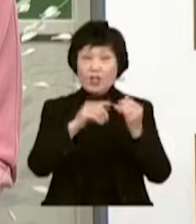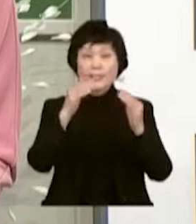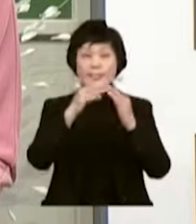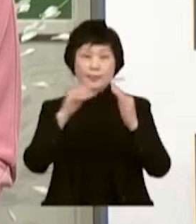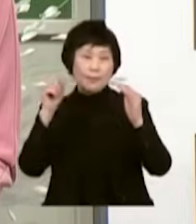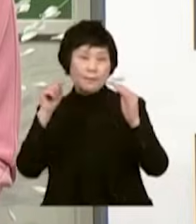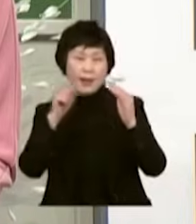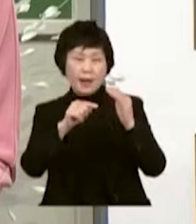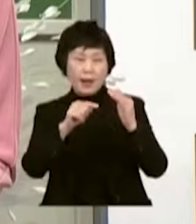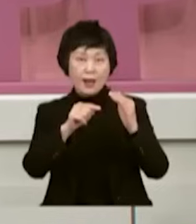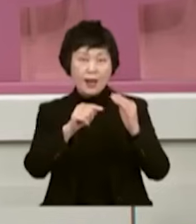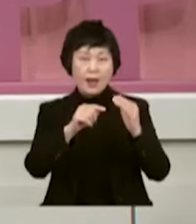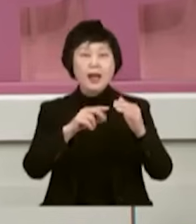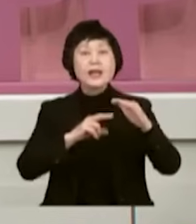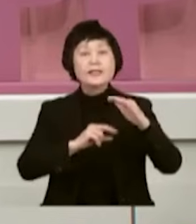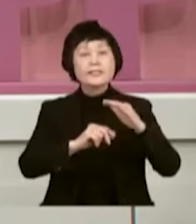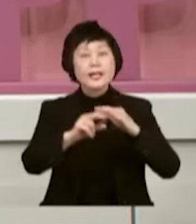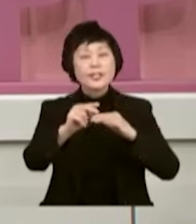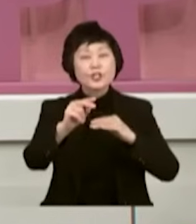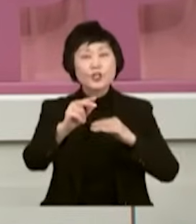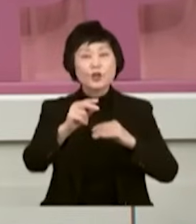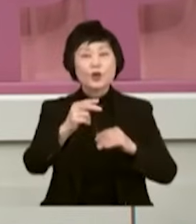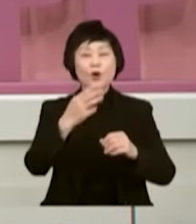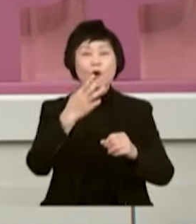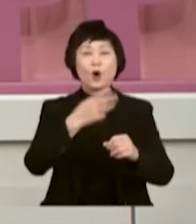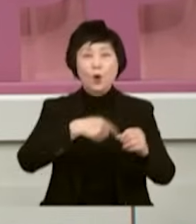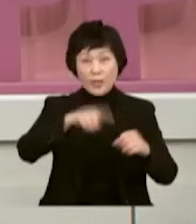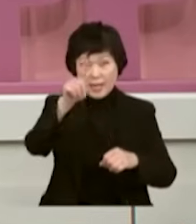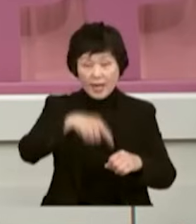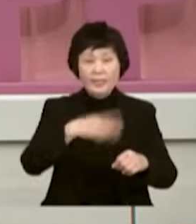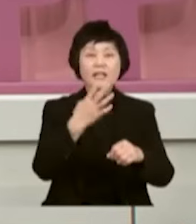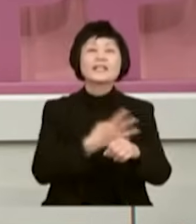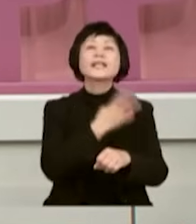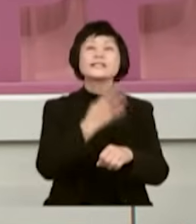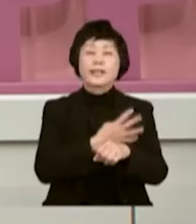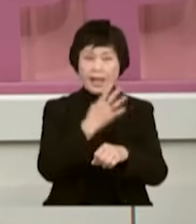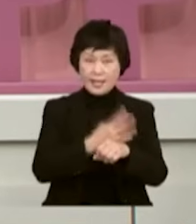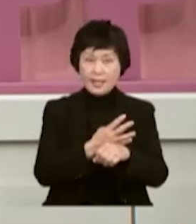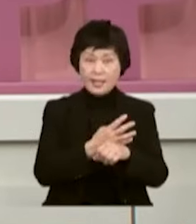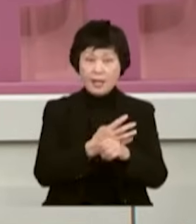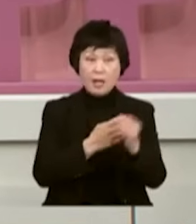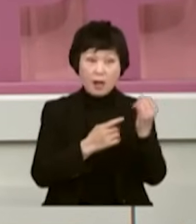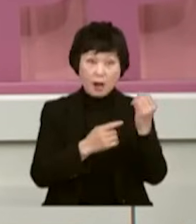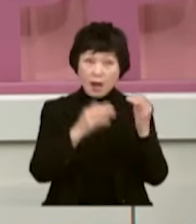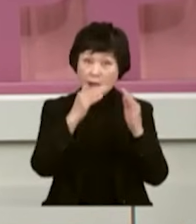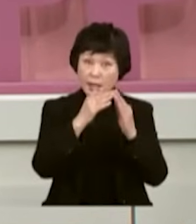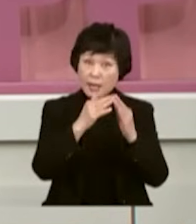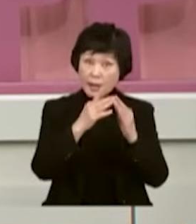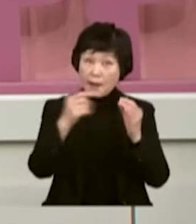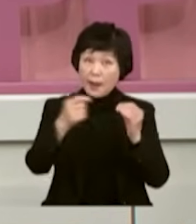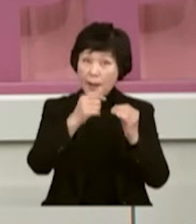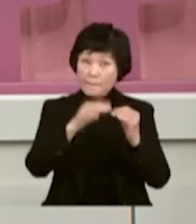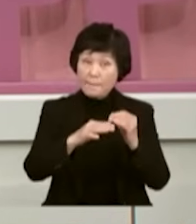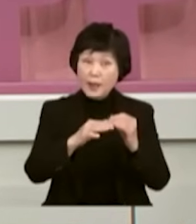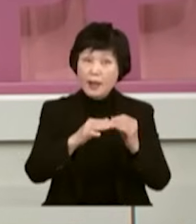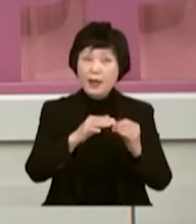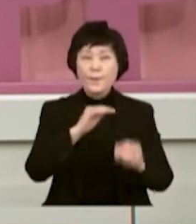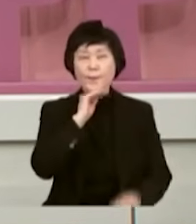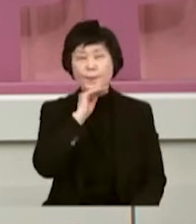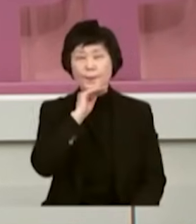왔어요. 그러니까 지하철로 왕복 4시간 거리잖아요. 2시간씩이니까 그 집 앞에 딱 10시에